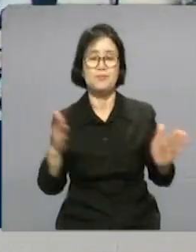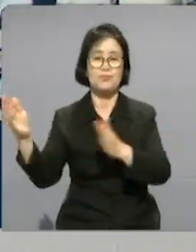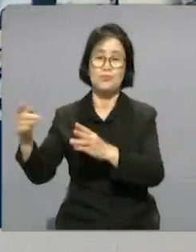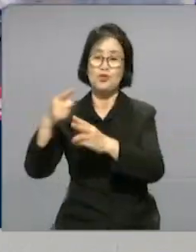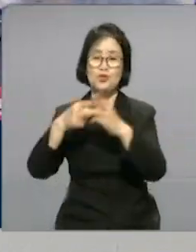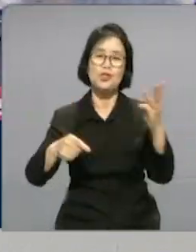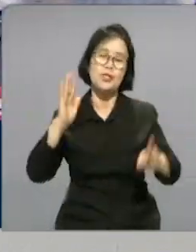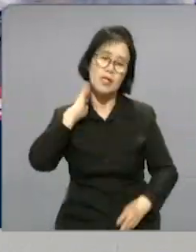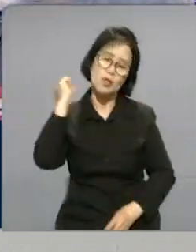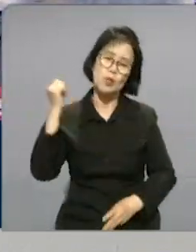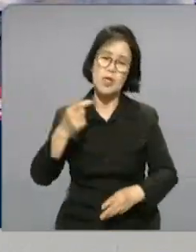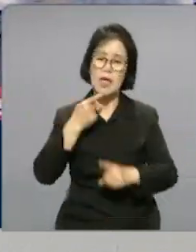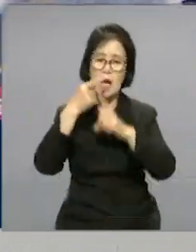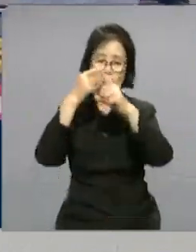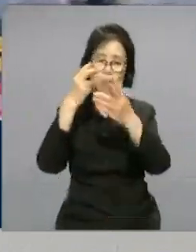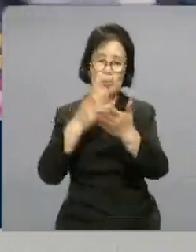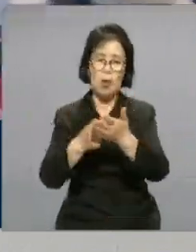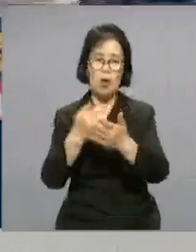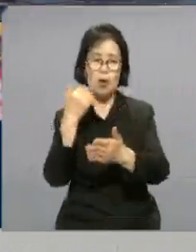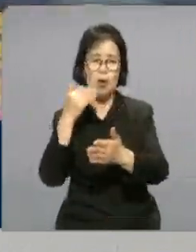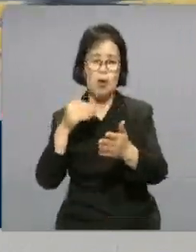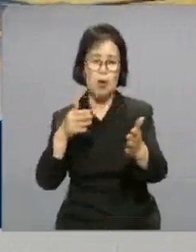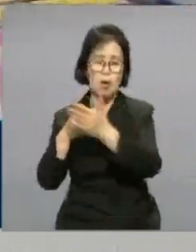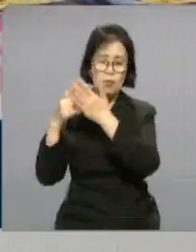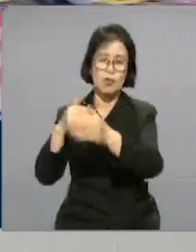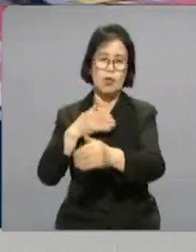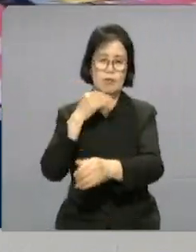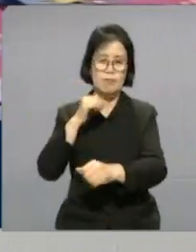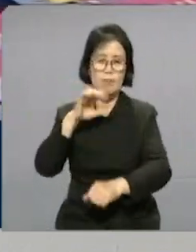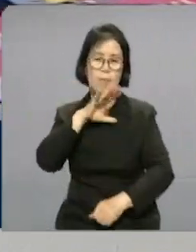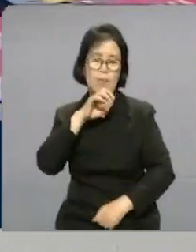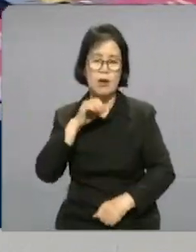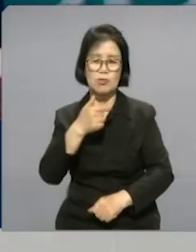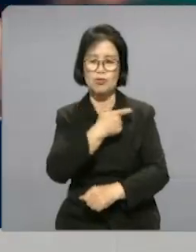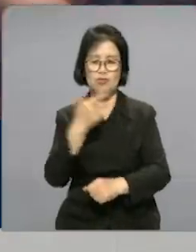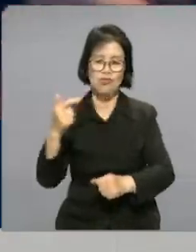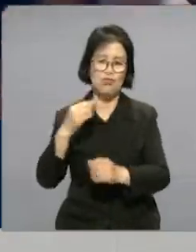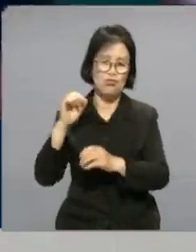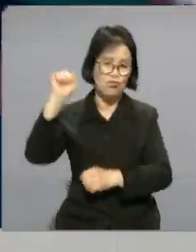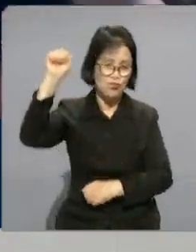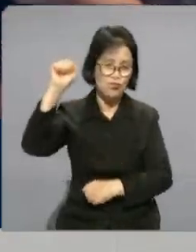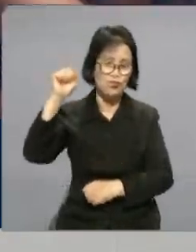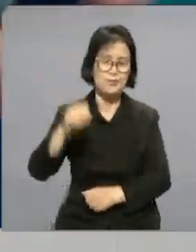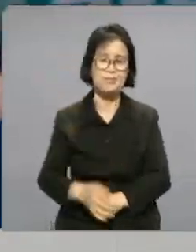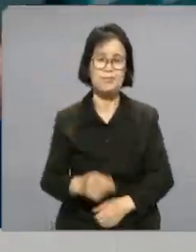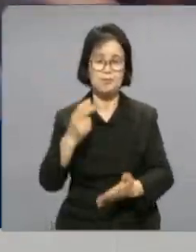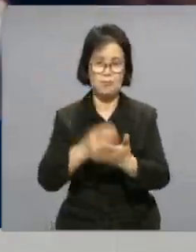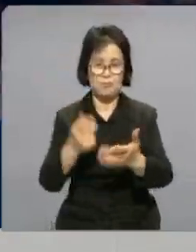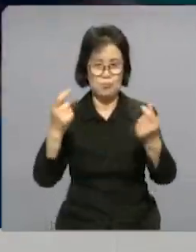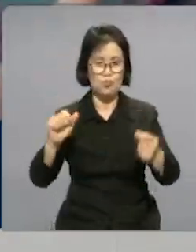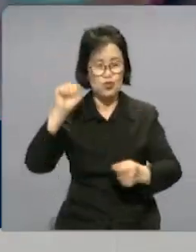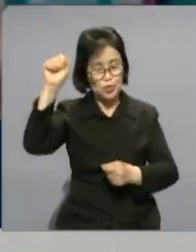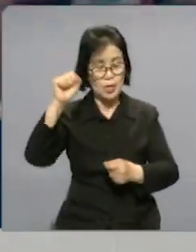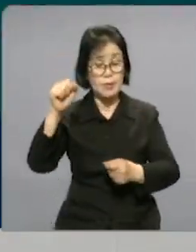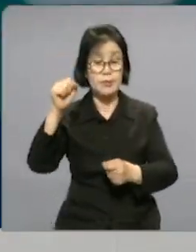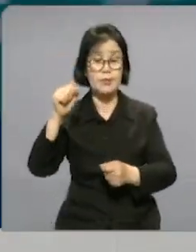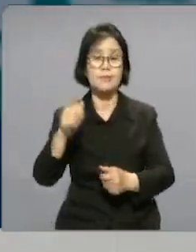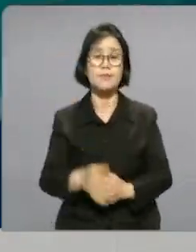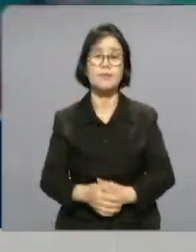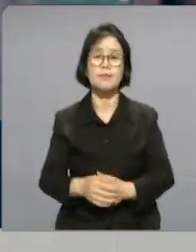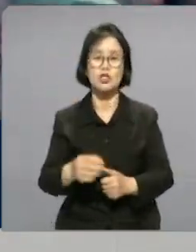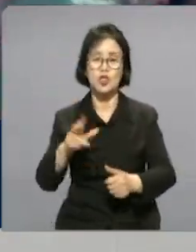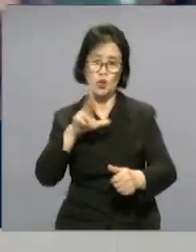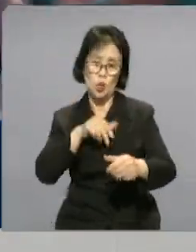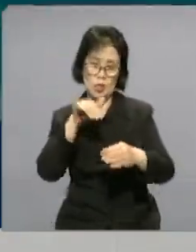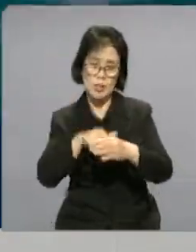윤석열 대통령의 간호법 거부권 행사에 반발해 간호사들이 대규모 집회를 열었습니다. 준법 투쟁을 해온 간호협회는 총선